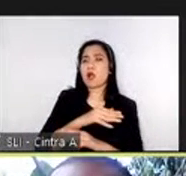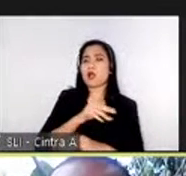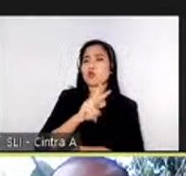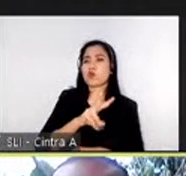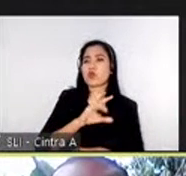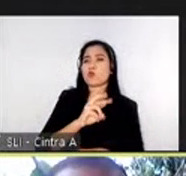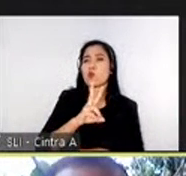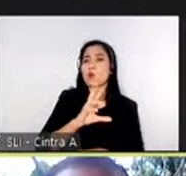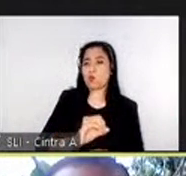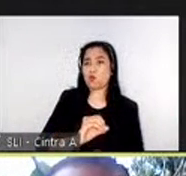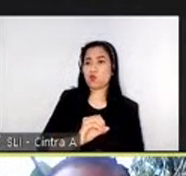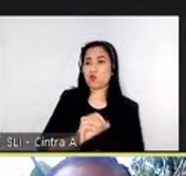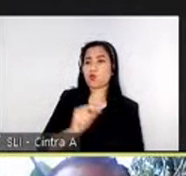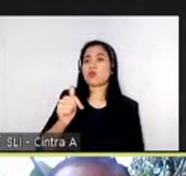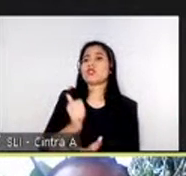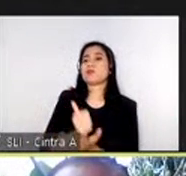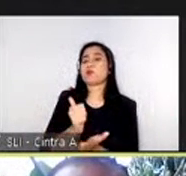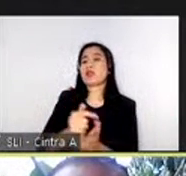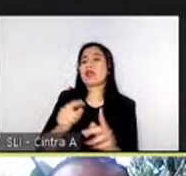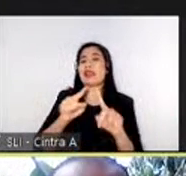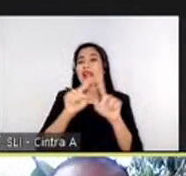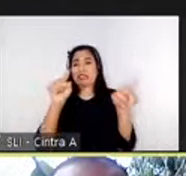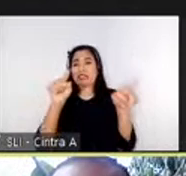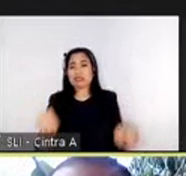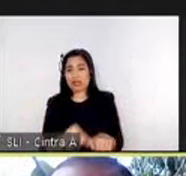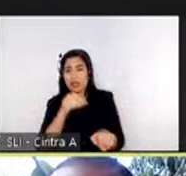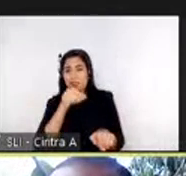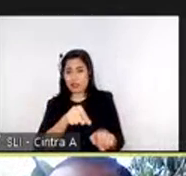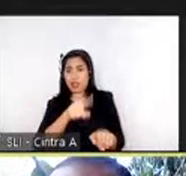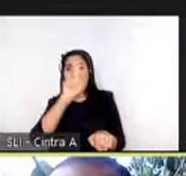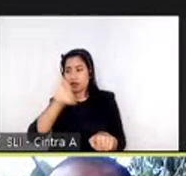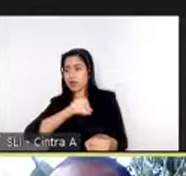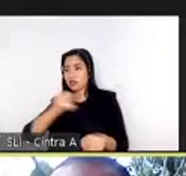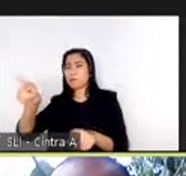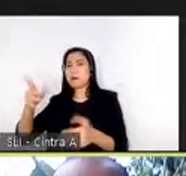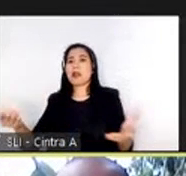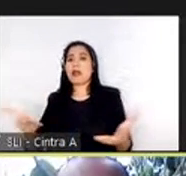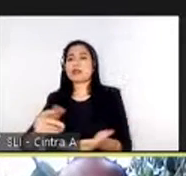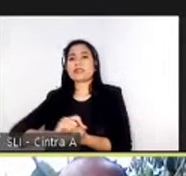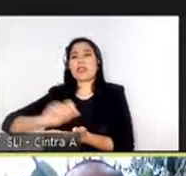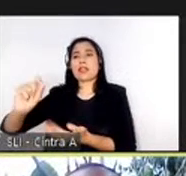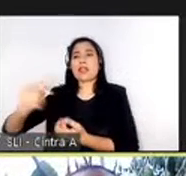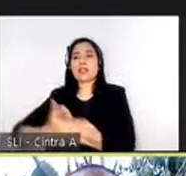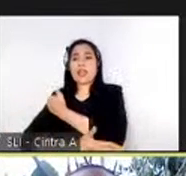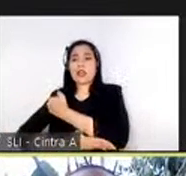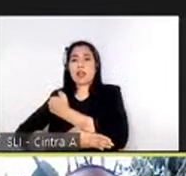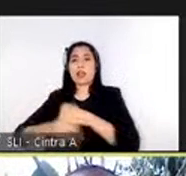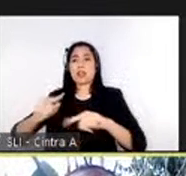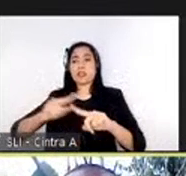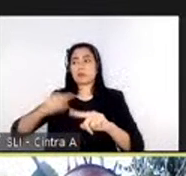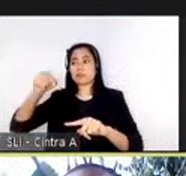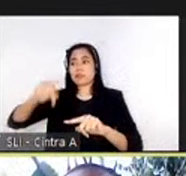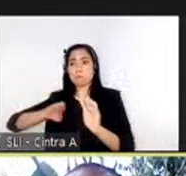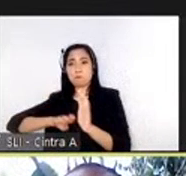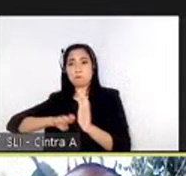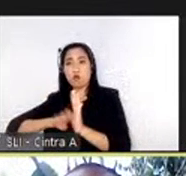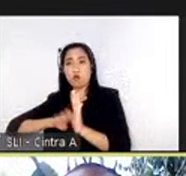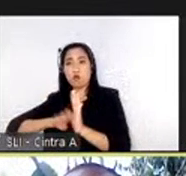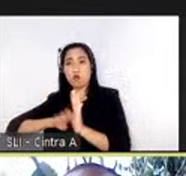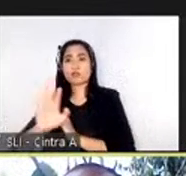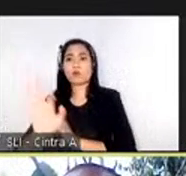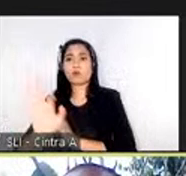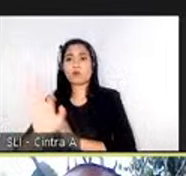naskah ini sudah ada di Sekretariat Negara tapi apa eh sampai sekarang belum ada progres memang ada beberapa kali